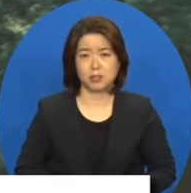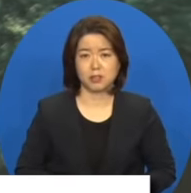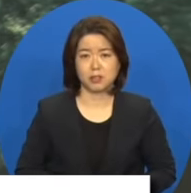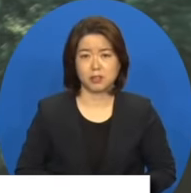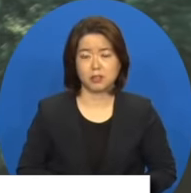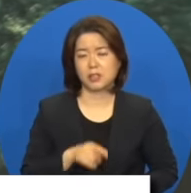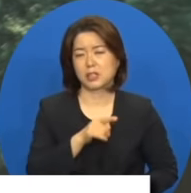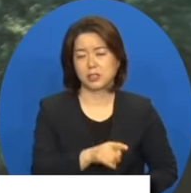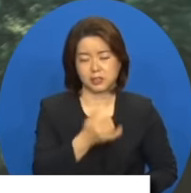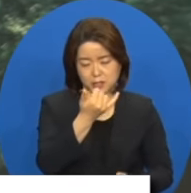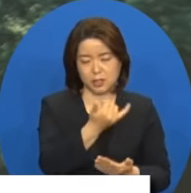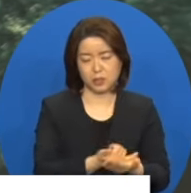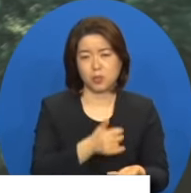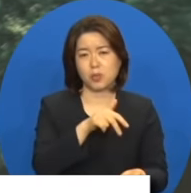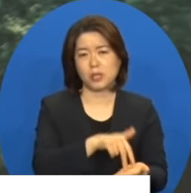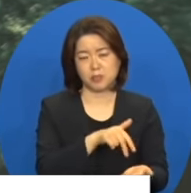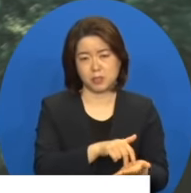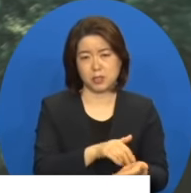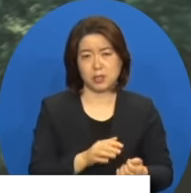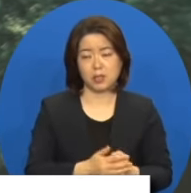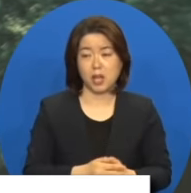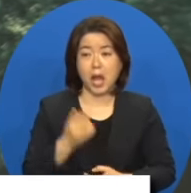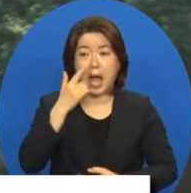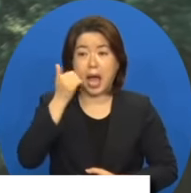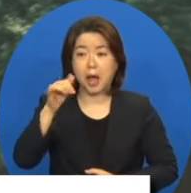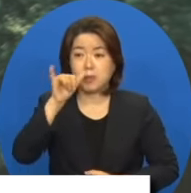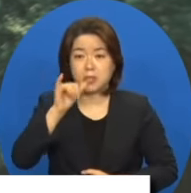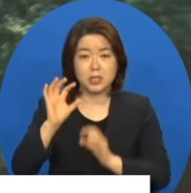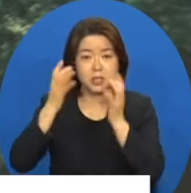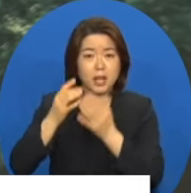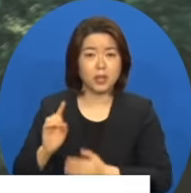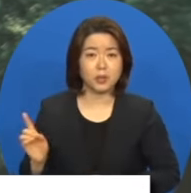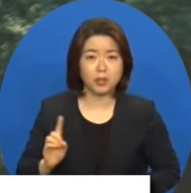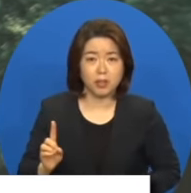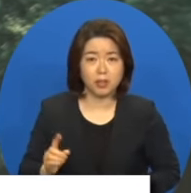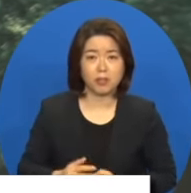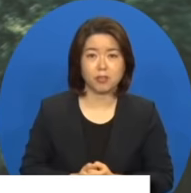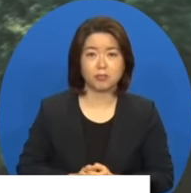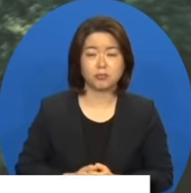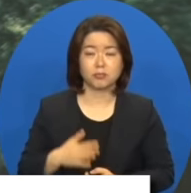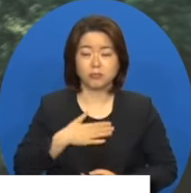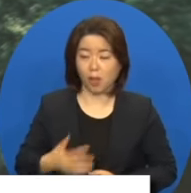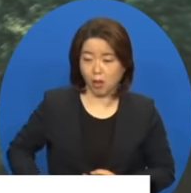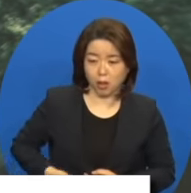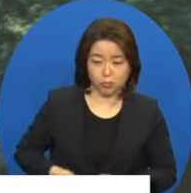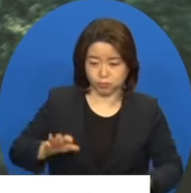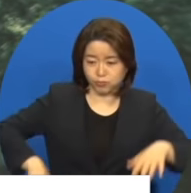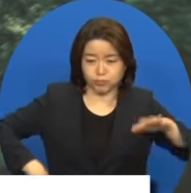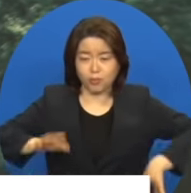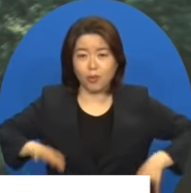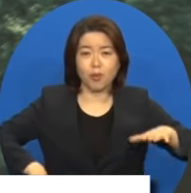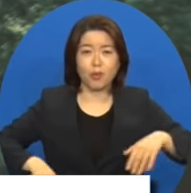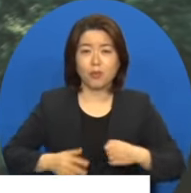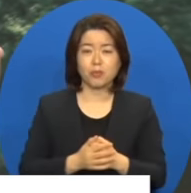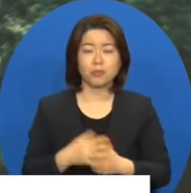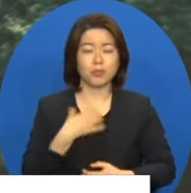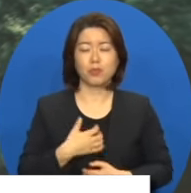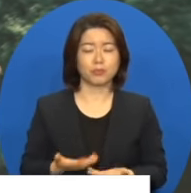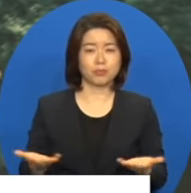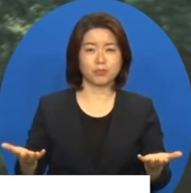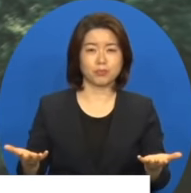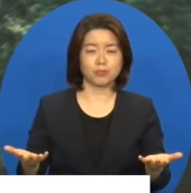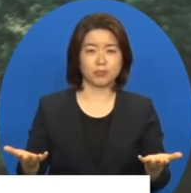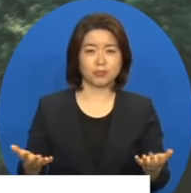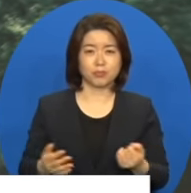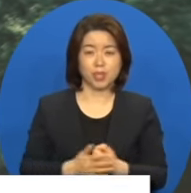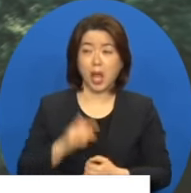그게 고아예요. 아버지 있는 아이는 어떻습니까? 자기가 가지고 있지 않다고 그래서 걱정할 이유가